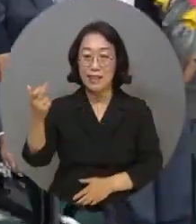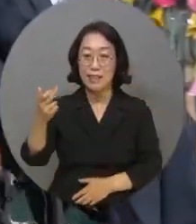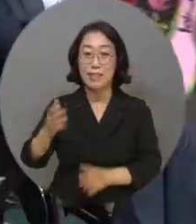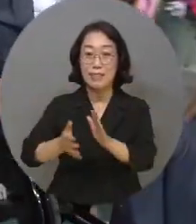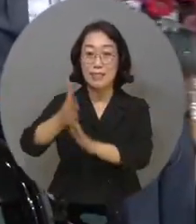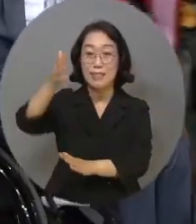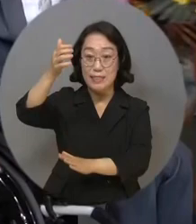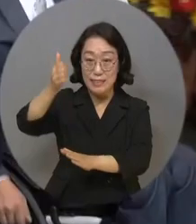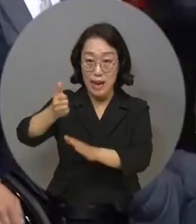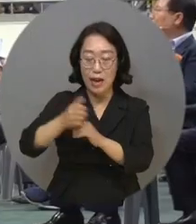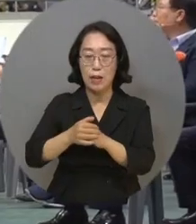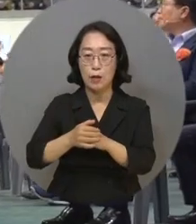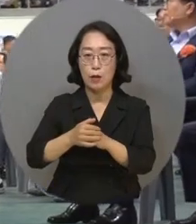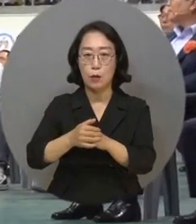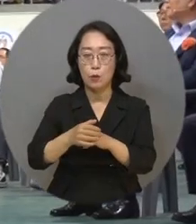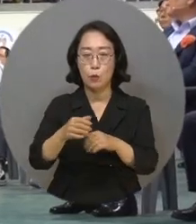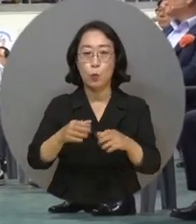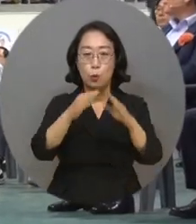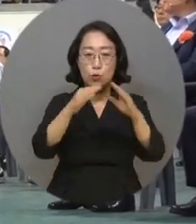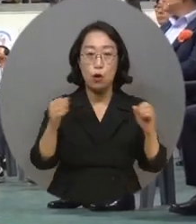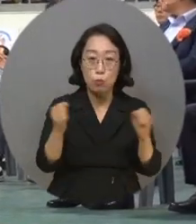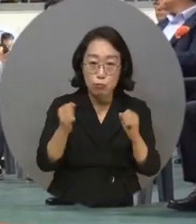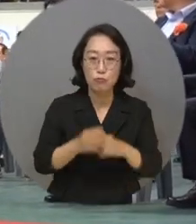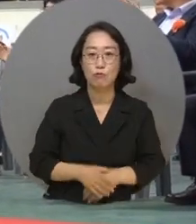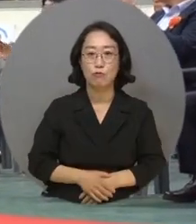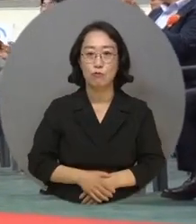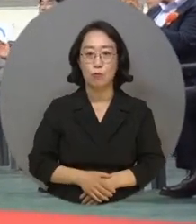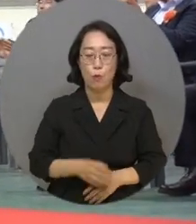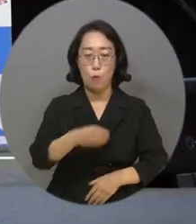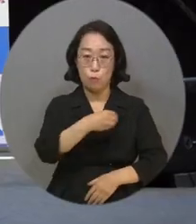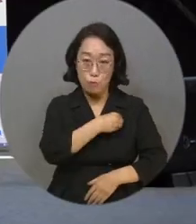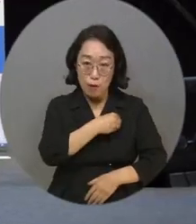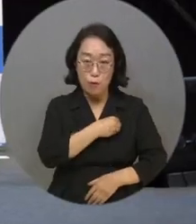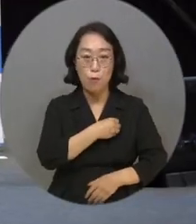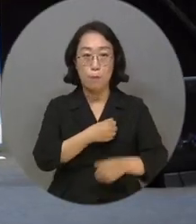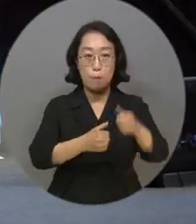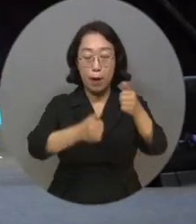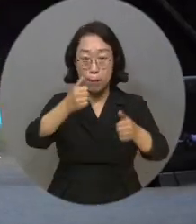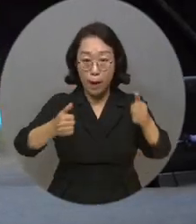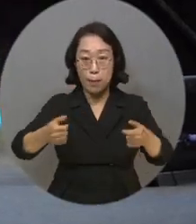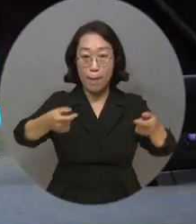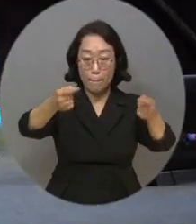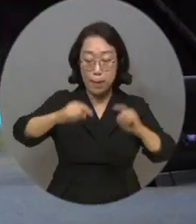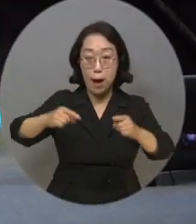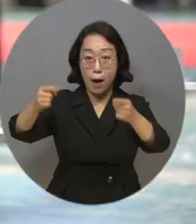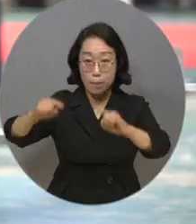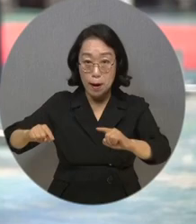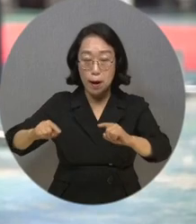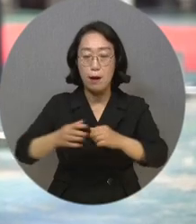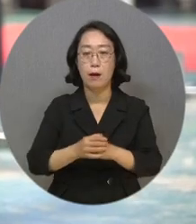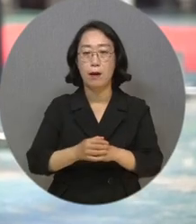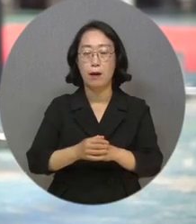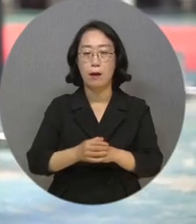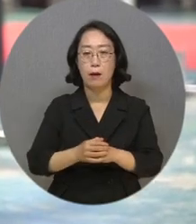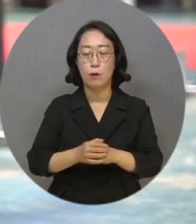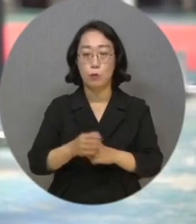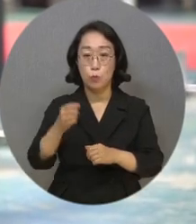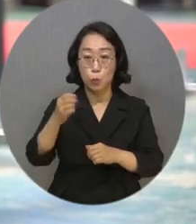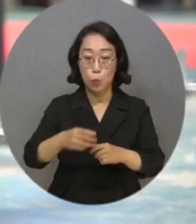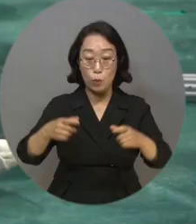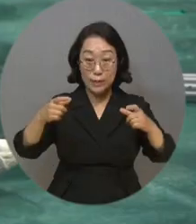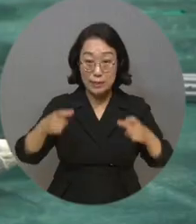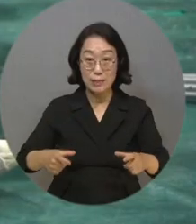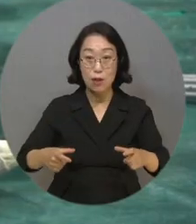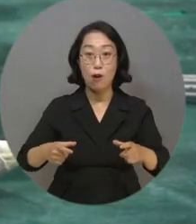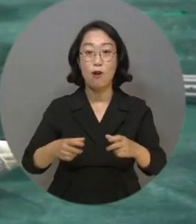임상규 전북행정부지사, 이정미 문체부 체육협력관, 정진환 대한장애인체육회장 등 내외빈 인사들과